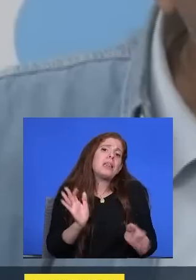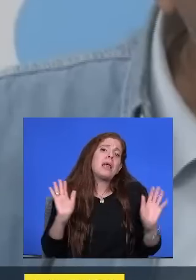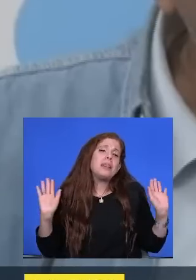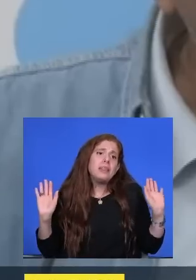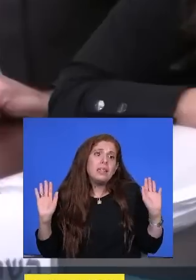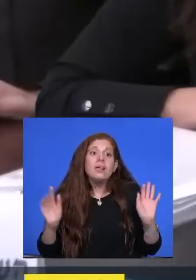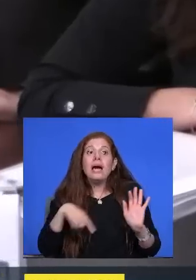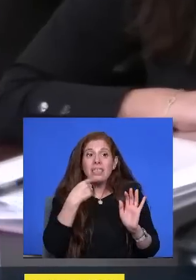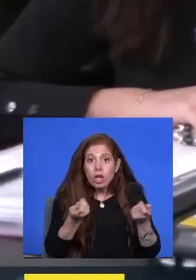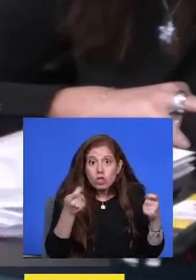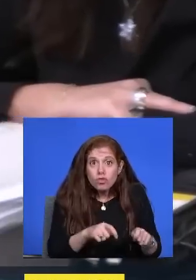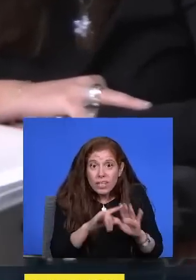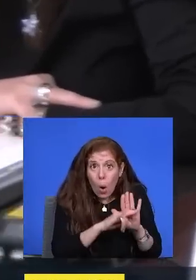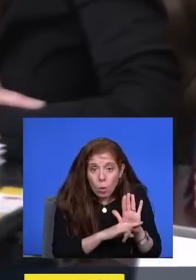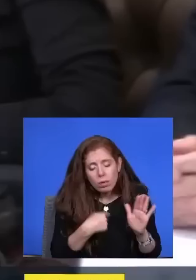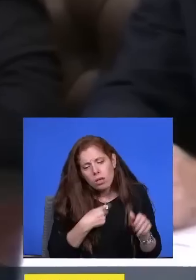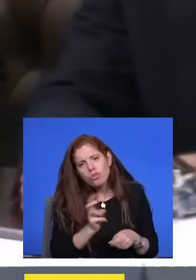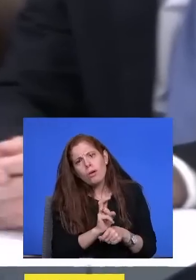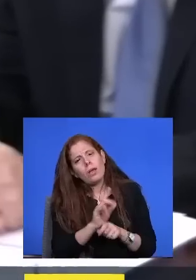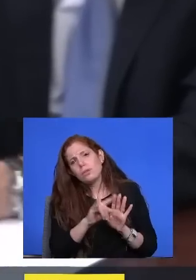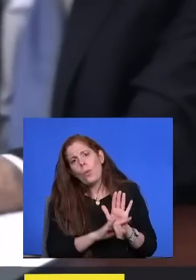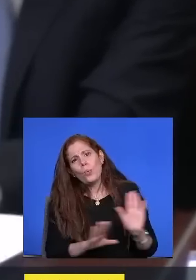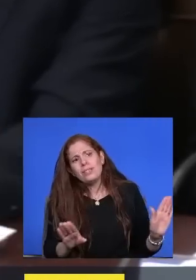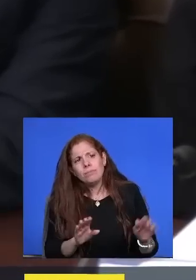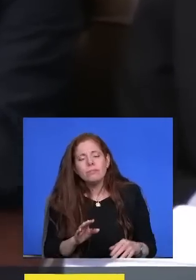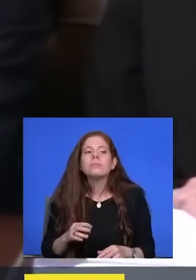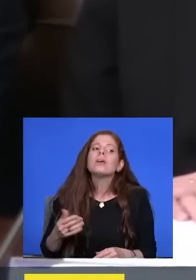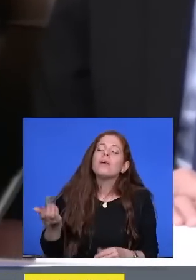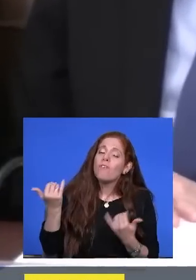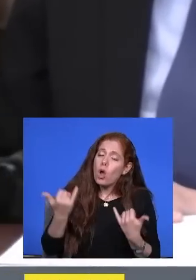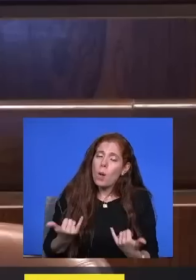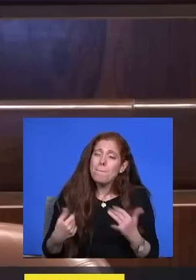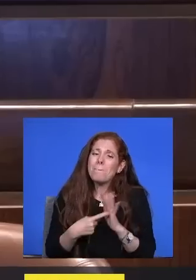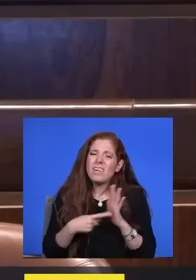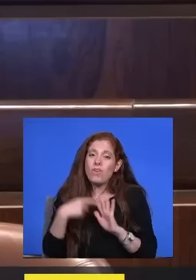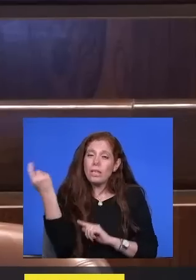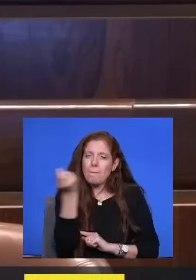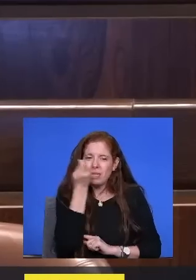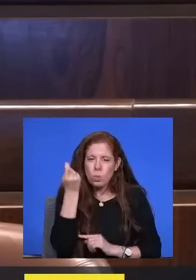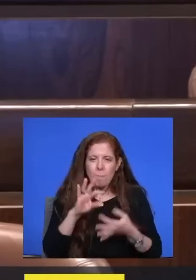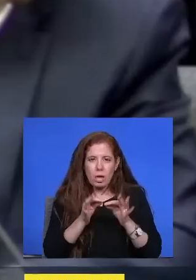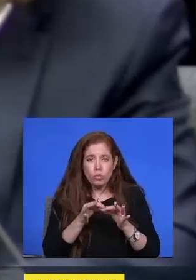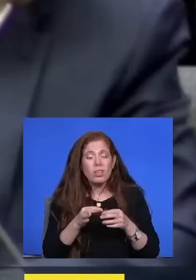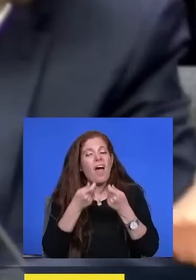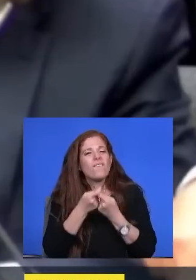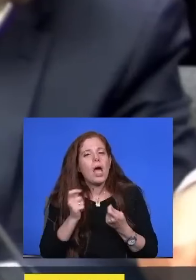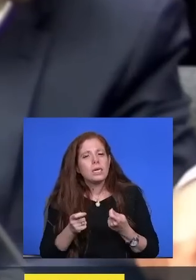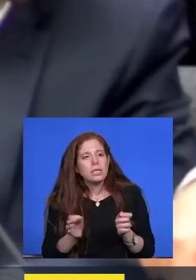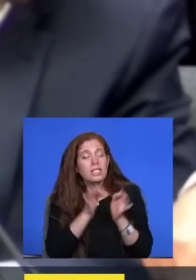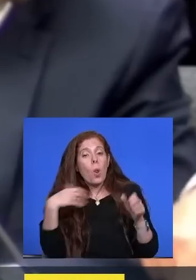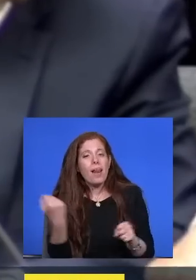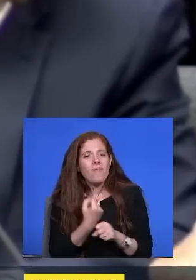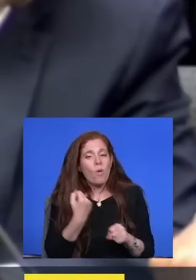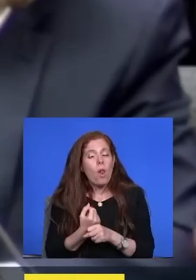חוקית, אני אשקר. ולמרות ההסברים של עידן, היום בעקבות הפרסום והזעם ברשתות, חברי כנסת בליכוד החלו לפעול